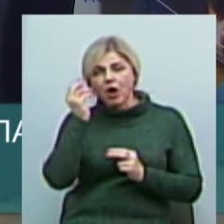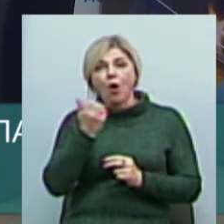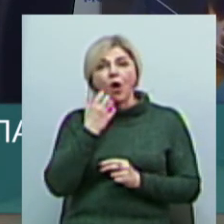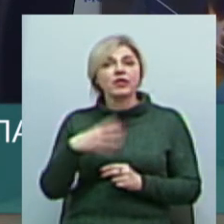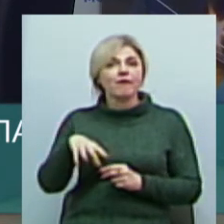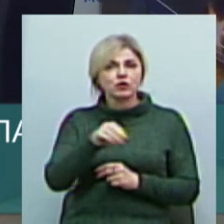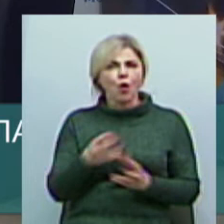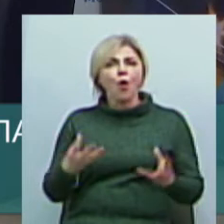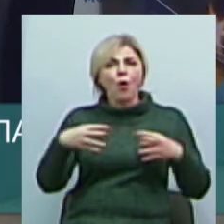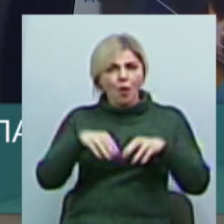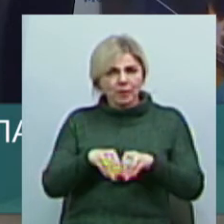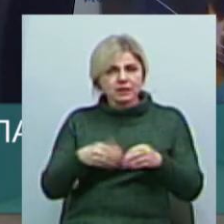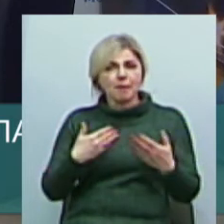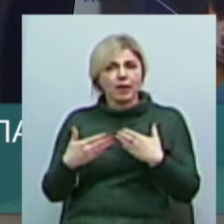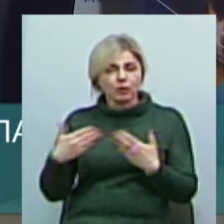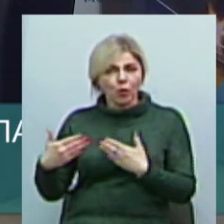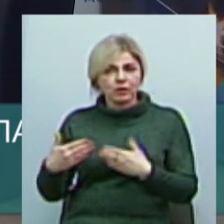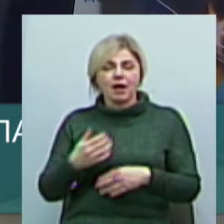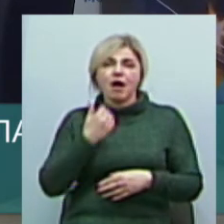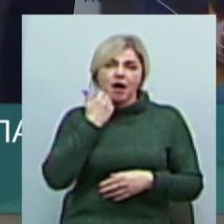комплексный подход, когда идет